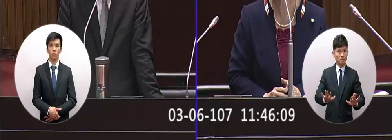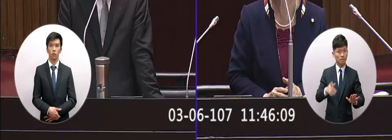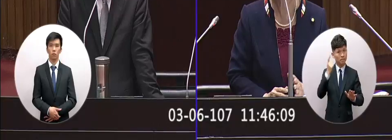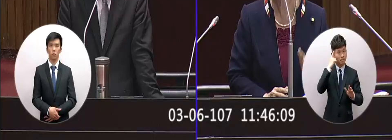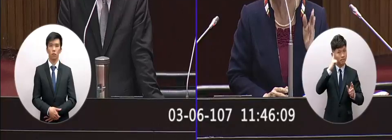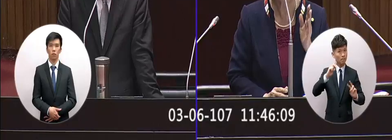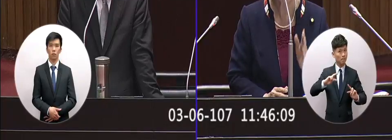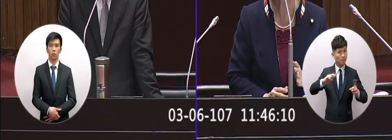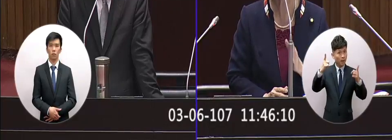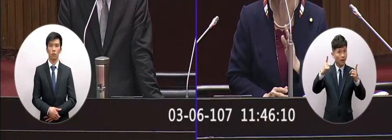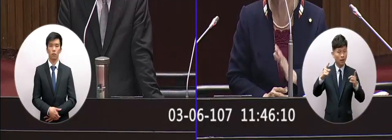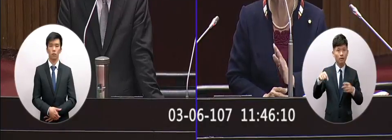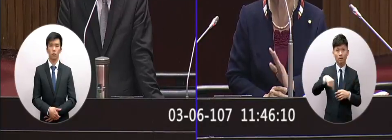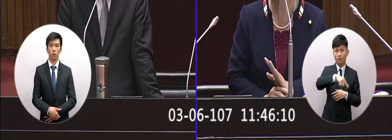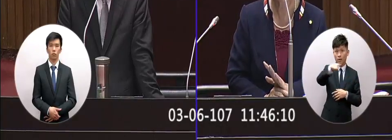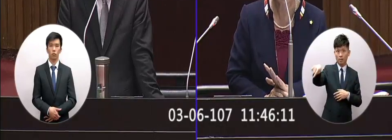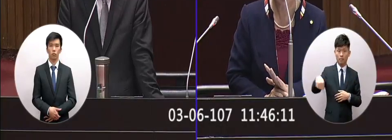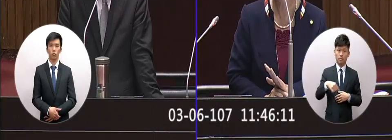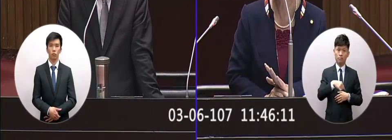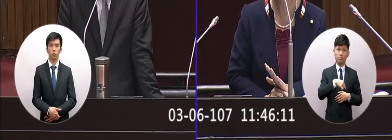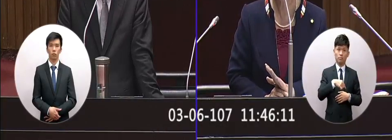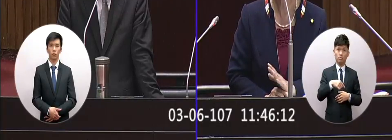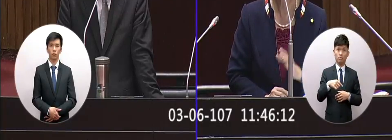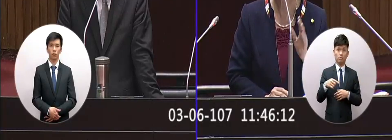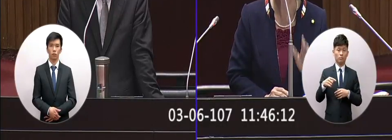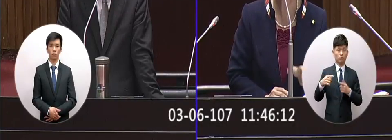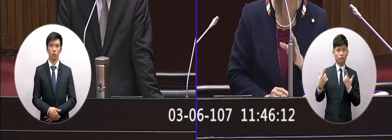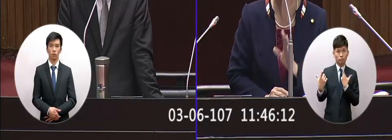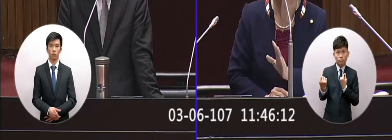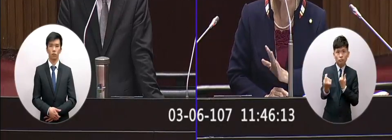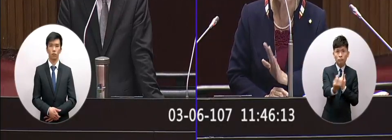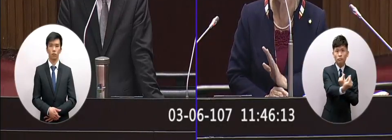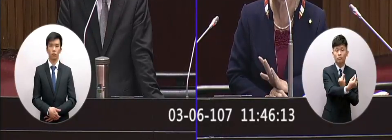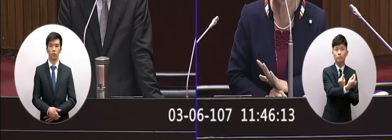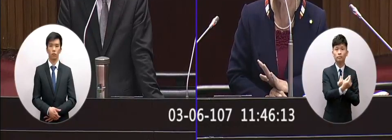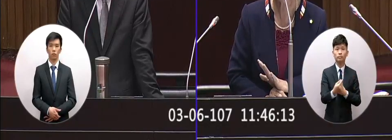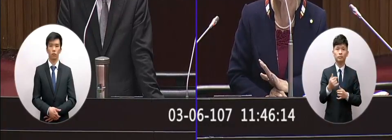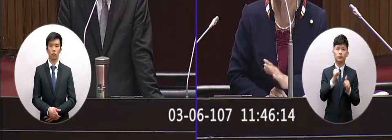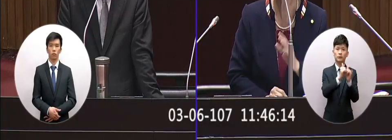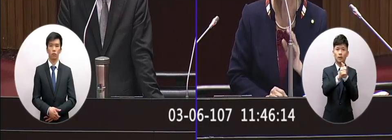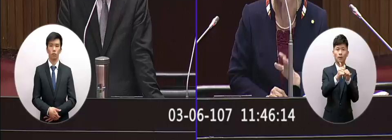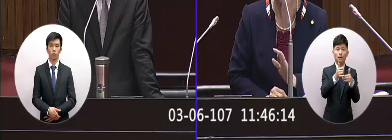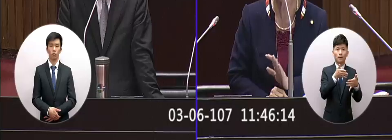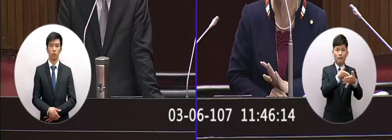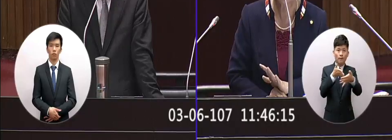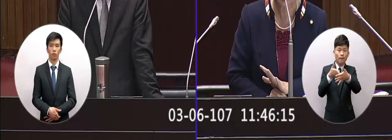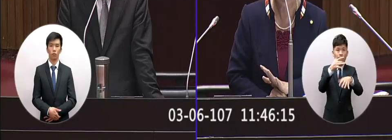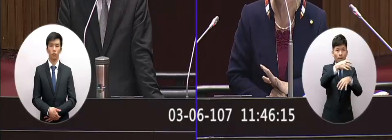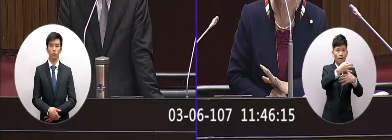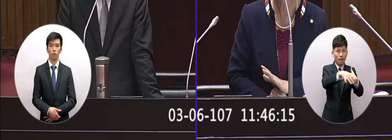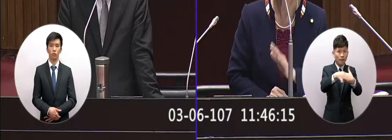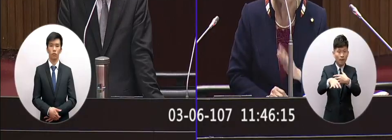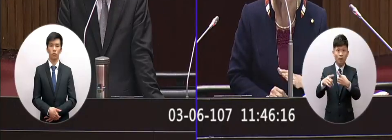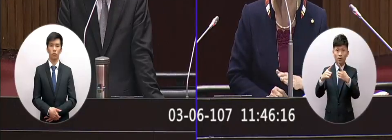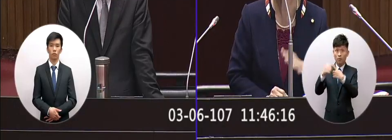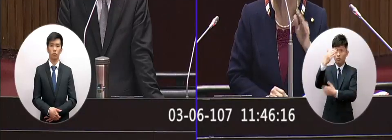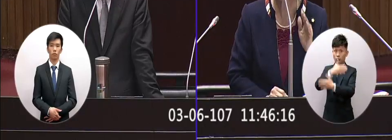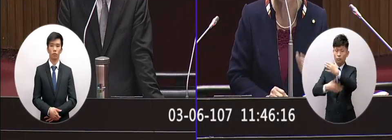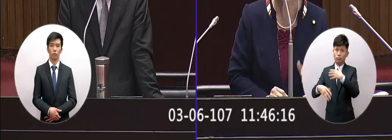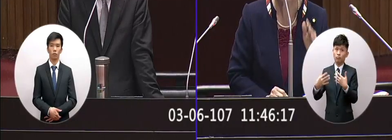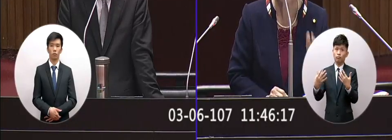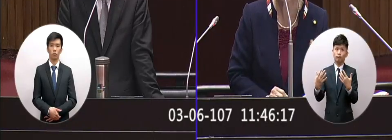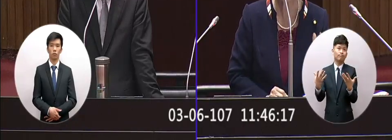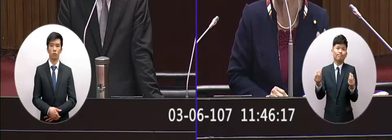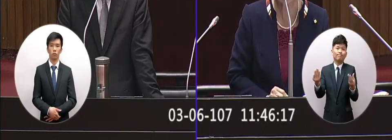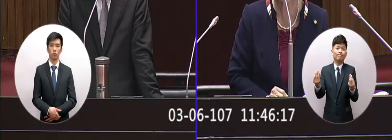的观点，他们是跟我们一样的人，所以呢只有障碍的社会，没有障碍的人，因此需